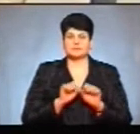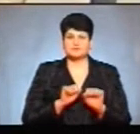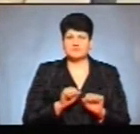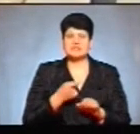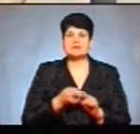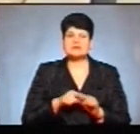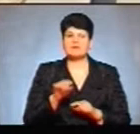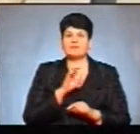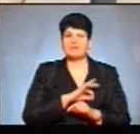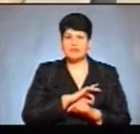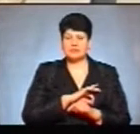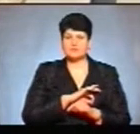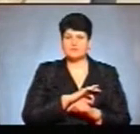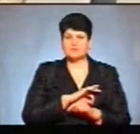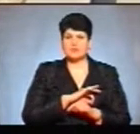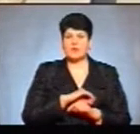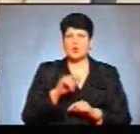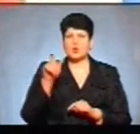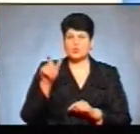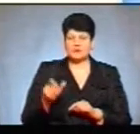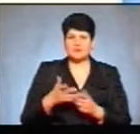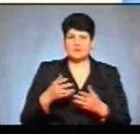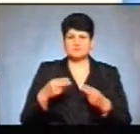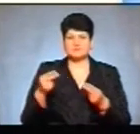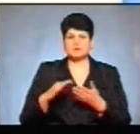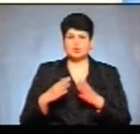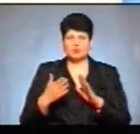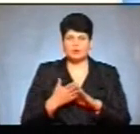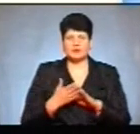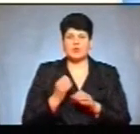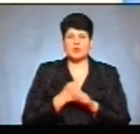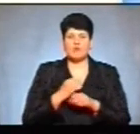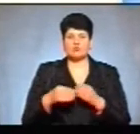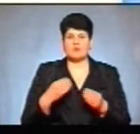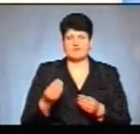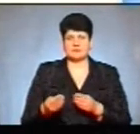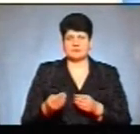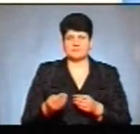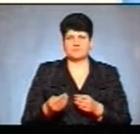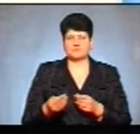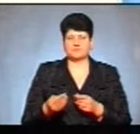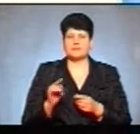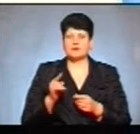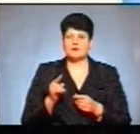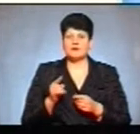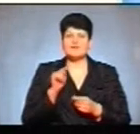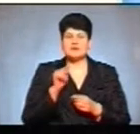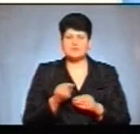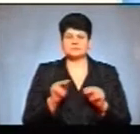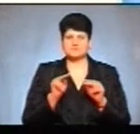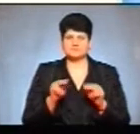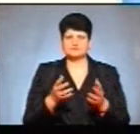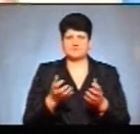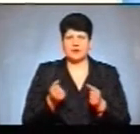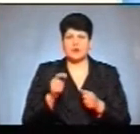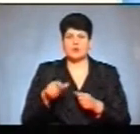і самій людині, яка укладає такий договір, яка є роботодавцем. Чому? Тому що він легально бере людину